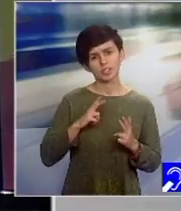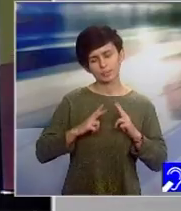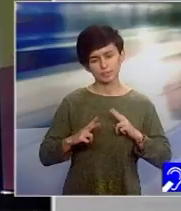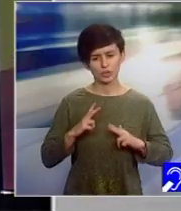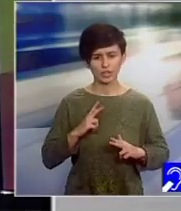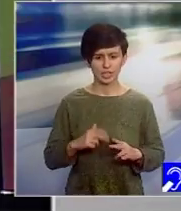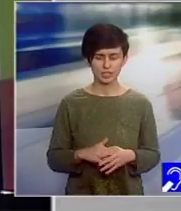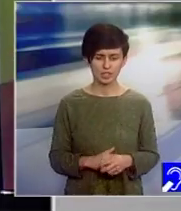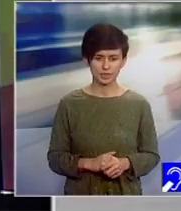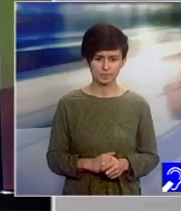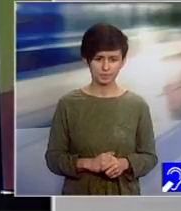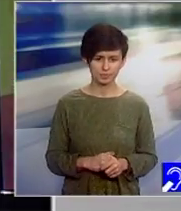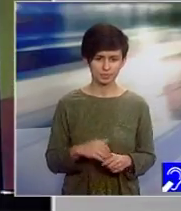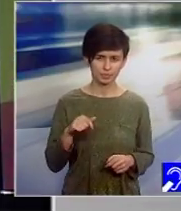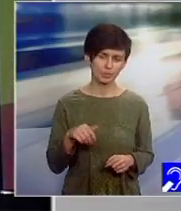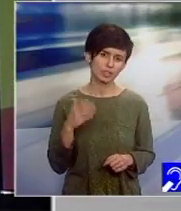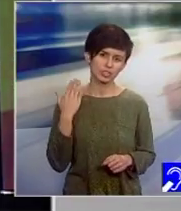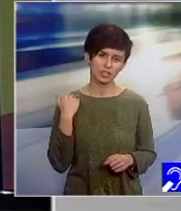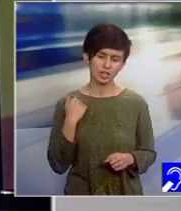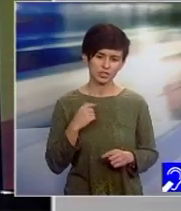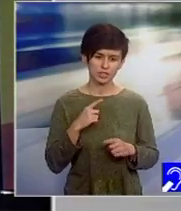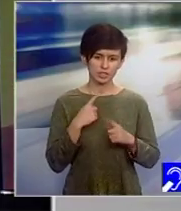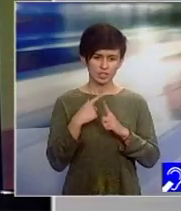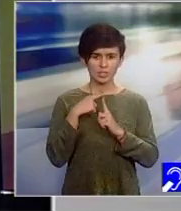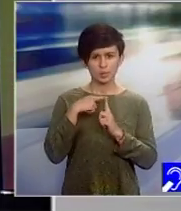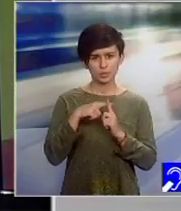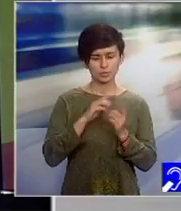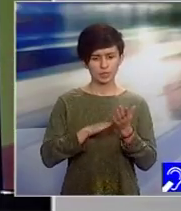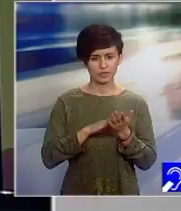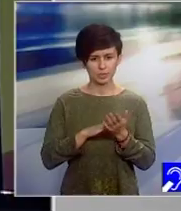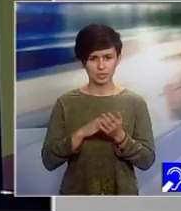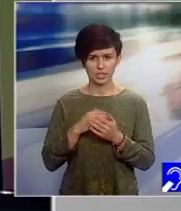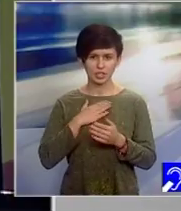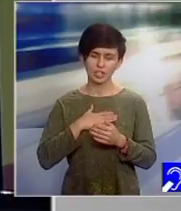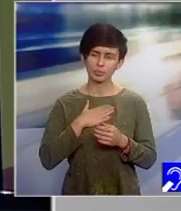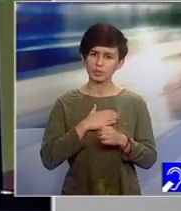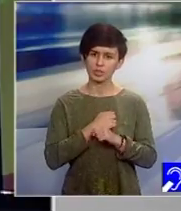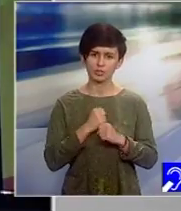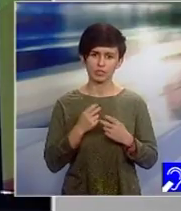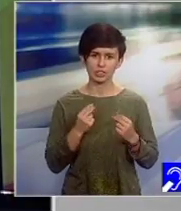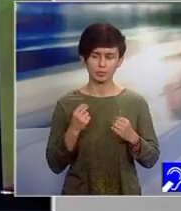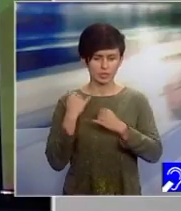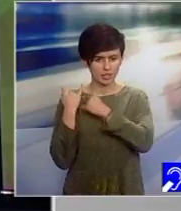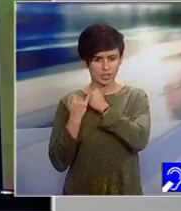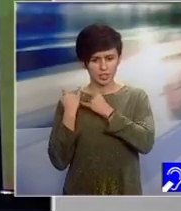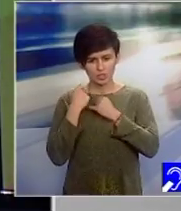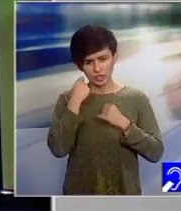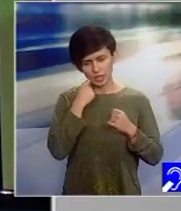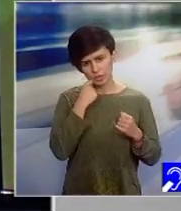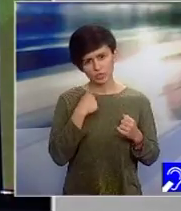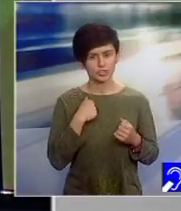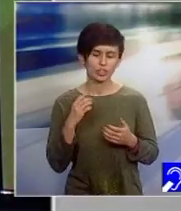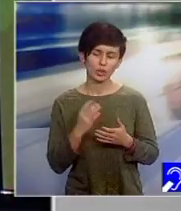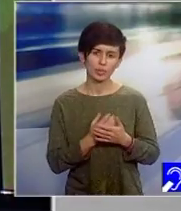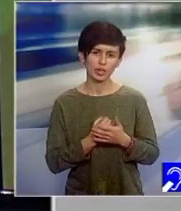ăsta de vedere. Să știi că ăsta a fost pe lângă faptul că sunt drăgostit de istoria Clujului, trebuie să o recunosc, și am reușit și pe alții să îi îmbolnăvesc cu treaba